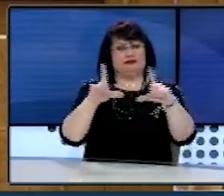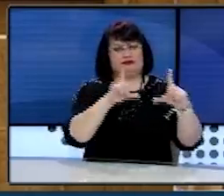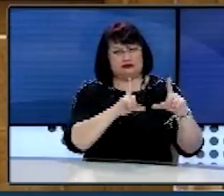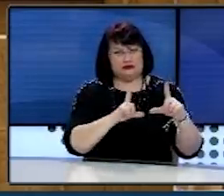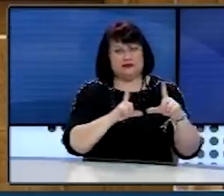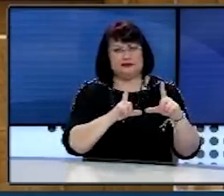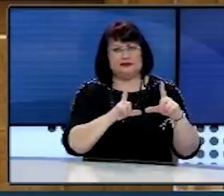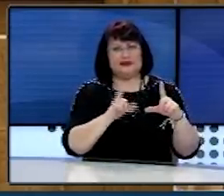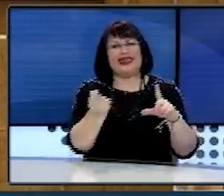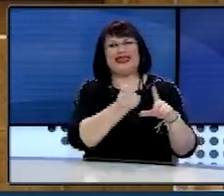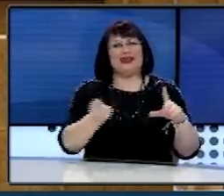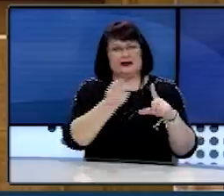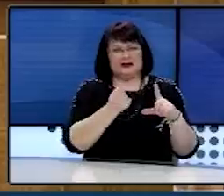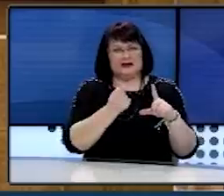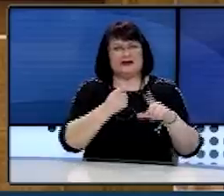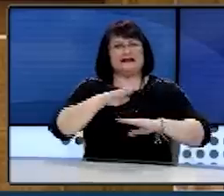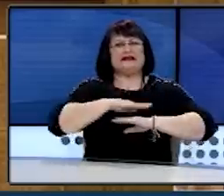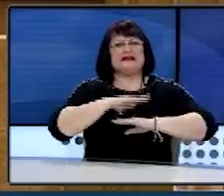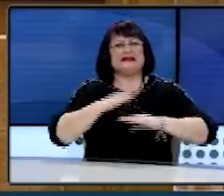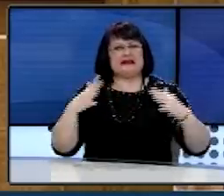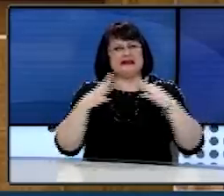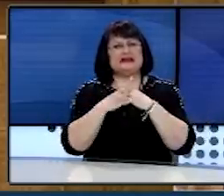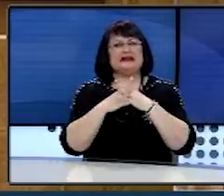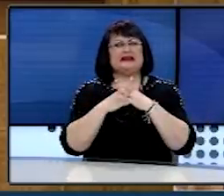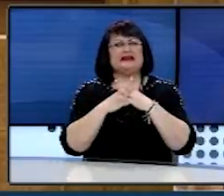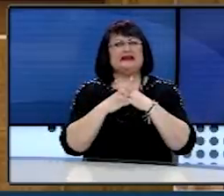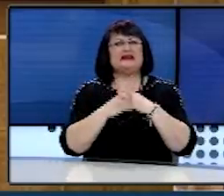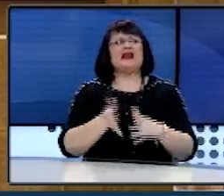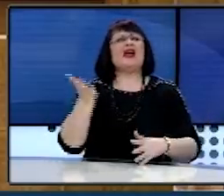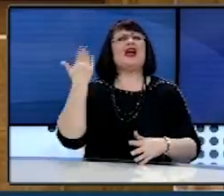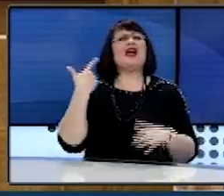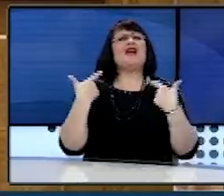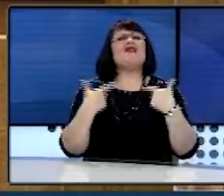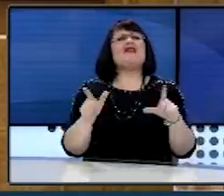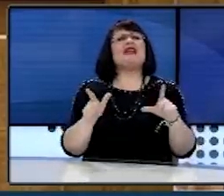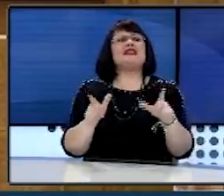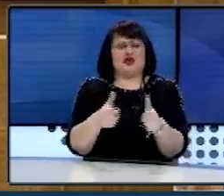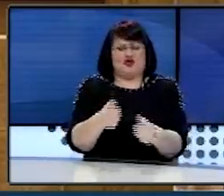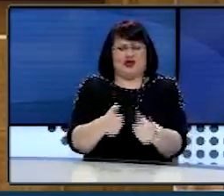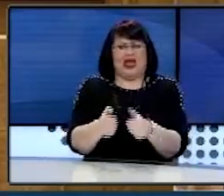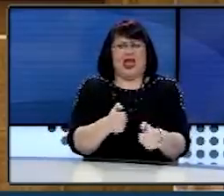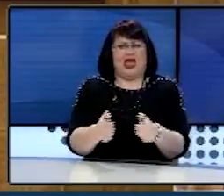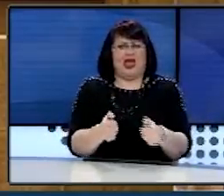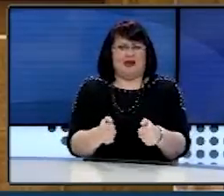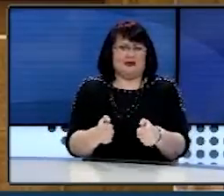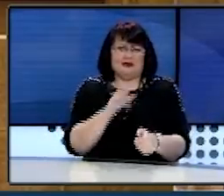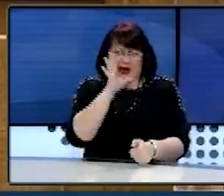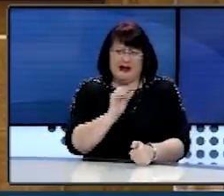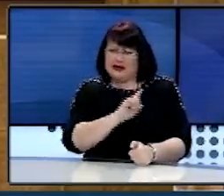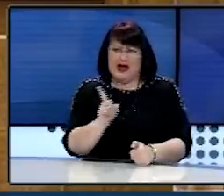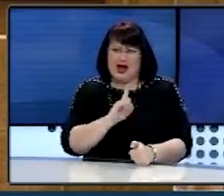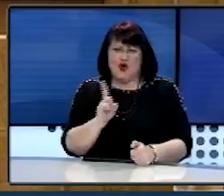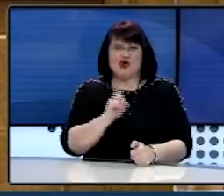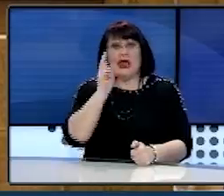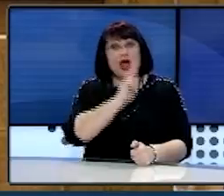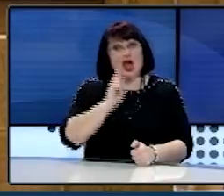πλευρές της στρατιωτικής σύγκρουσης στην Ουκρανία αποδείχτηκε ότι ήταν πλάνα από βιντεοπαιγνίδι. Τα βίντεο αυτά χρησιμοποιήθηκαν και